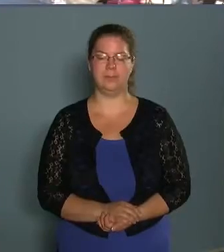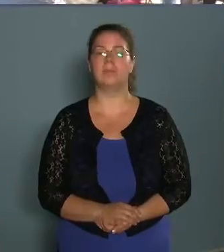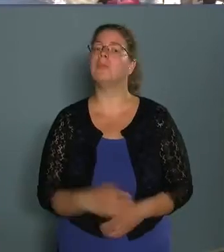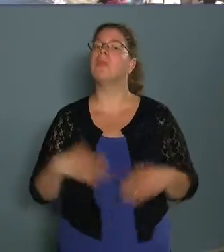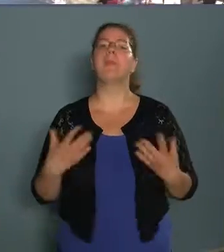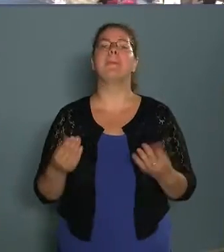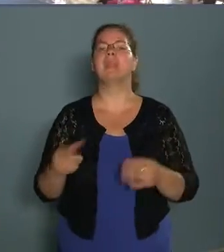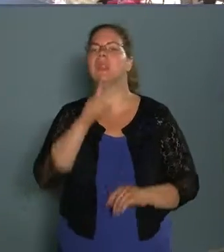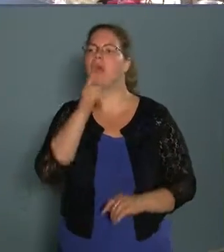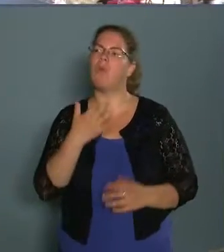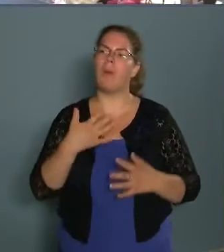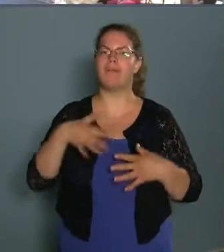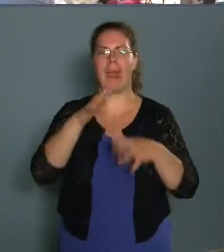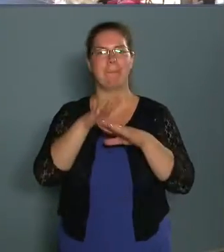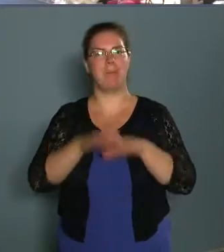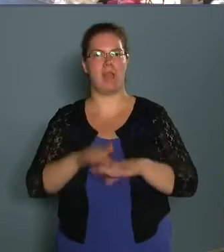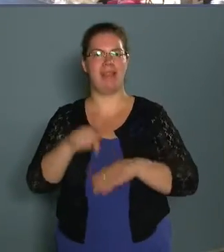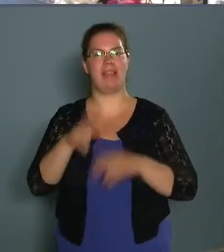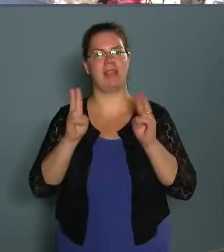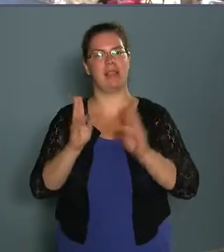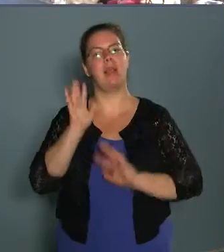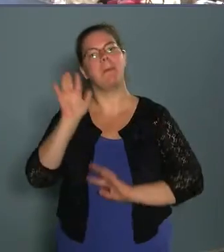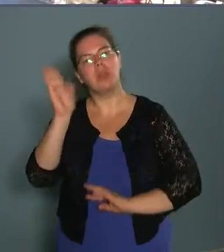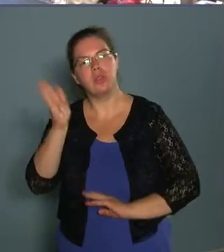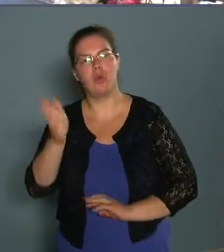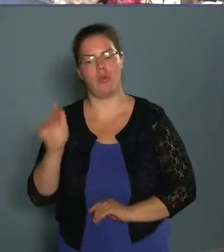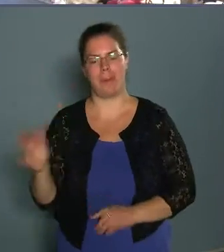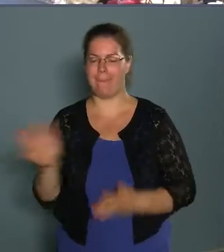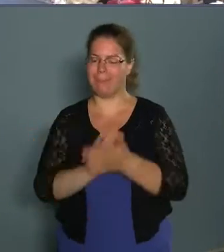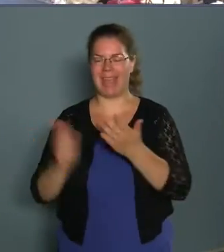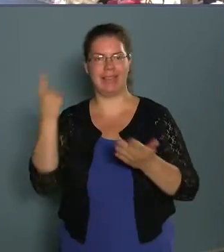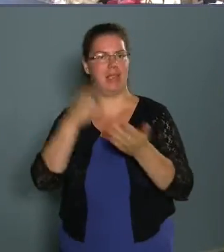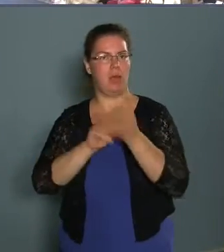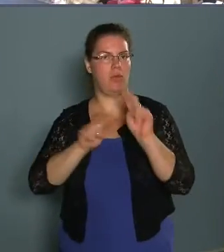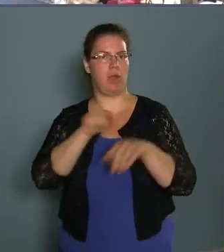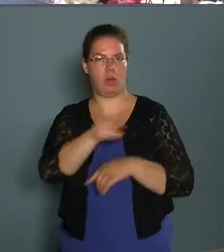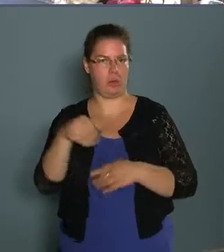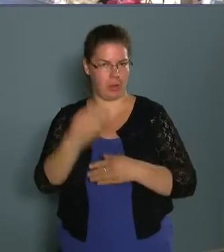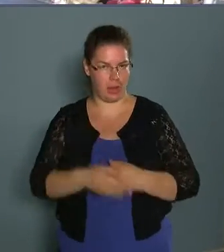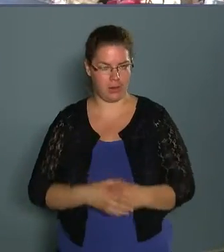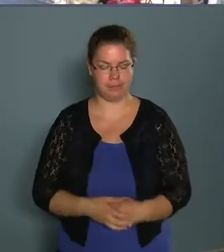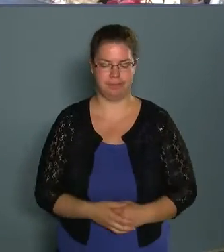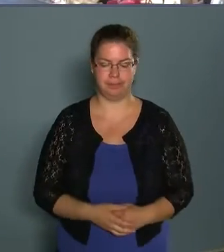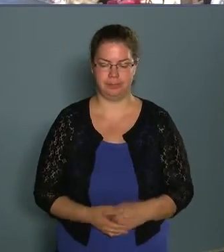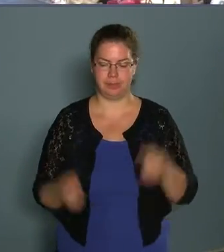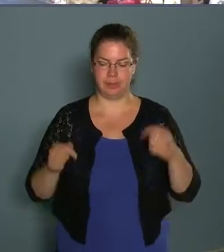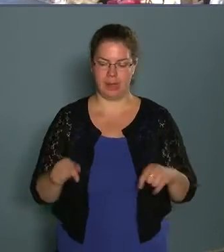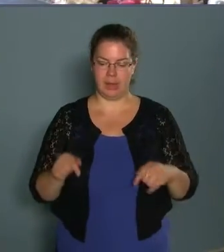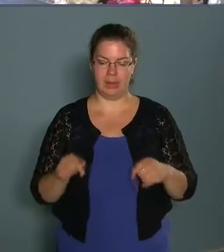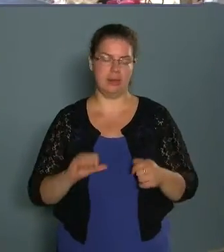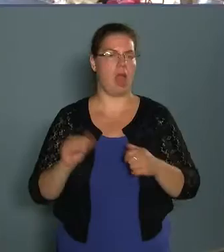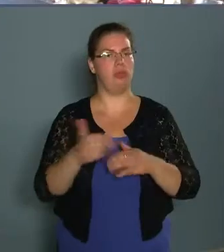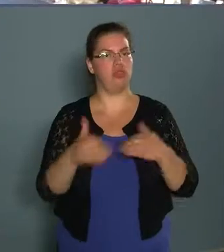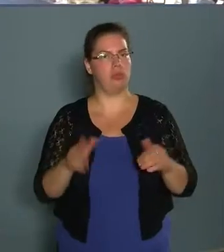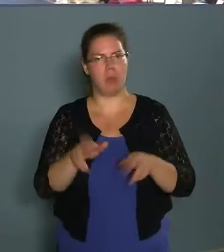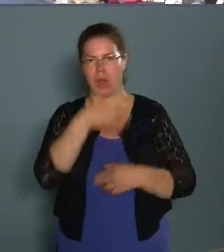Vajon mennyire fog tudni fennmaradni ez az érték majd a jövőben, és milyen célok állnak még önök előtt? Hát itt ugye elsősorban